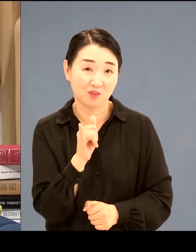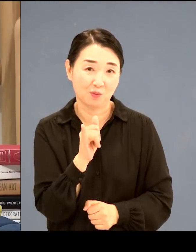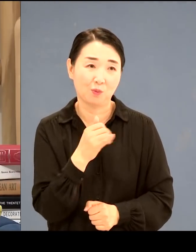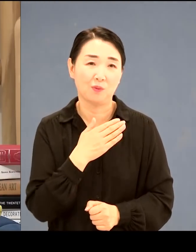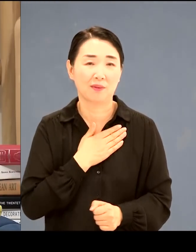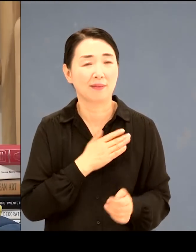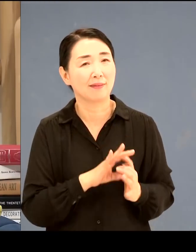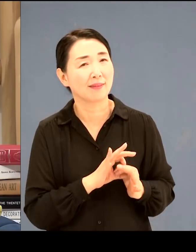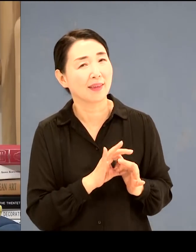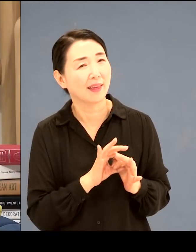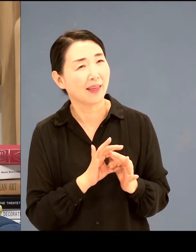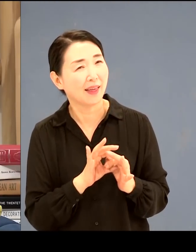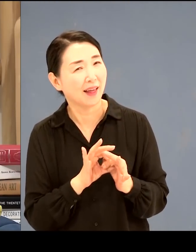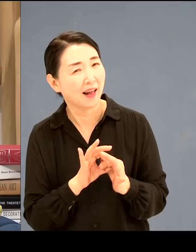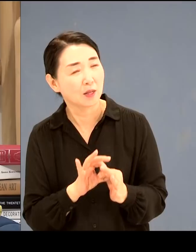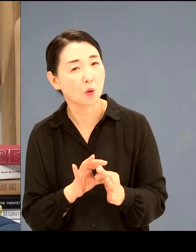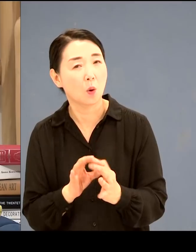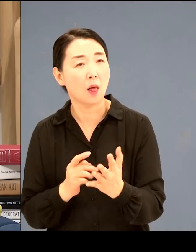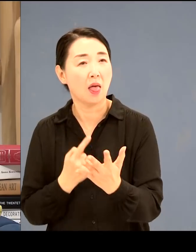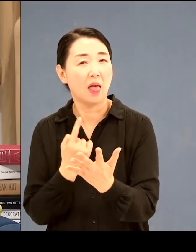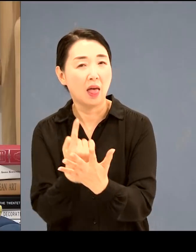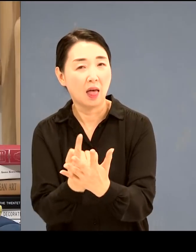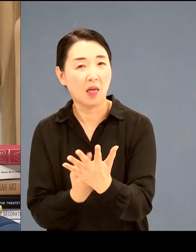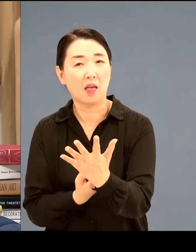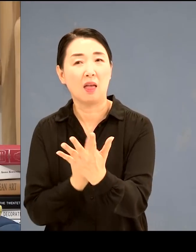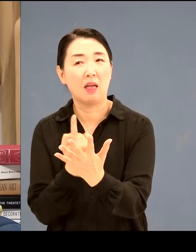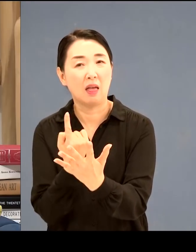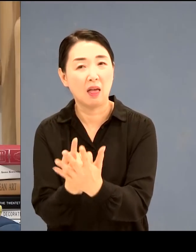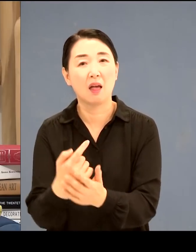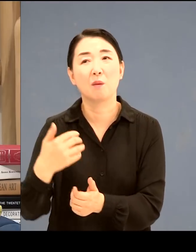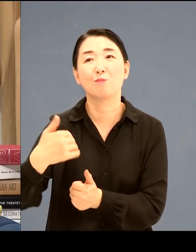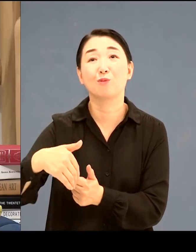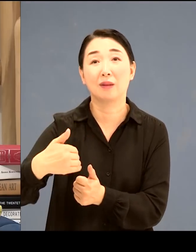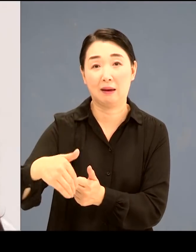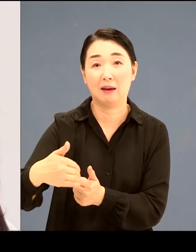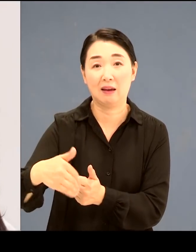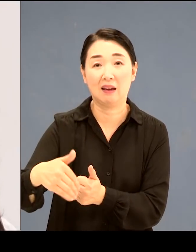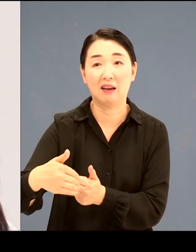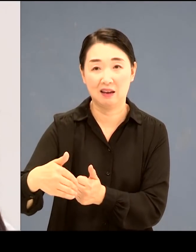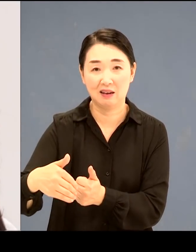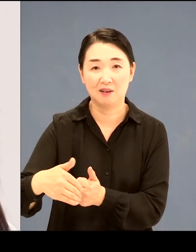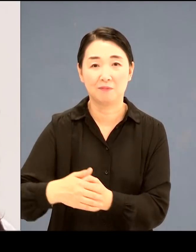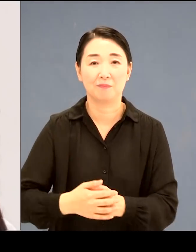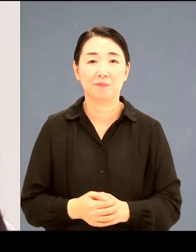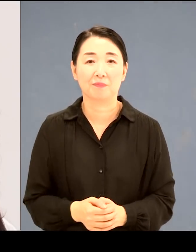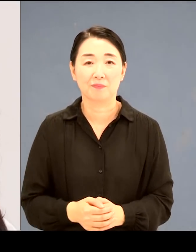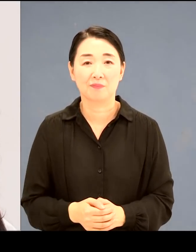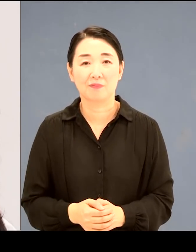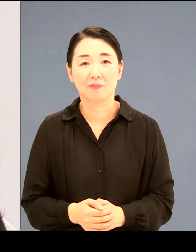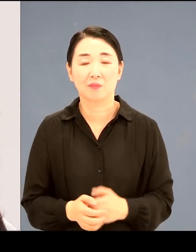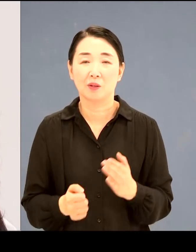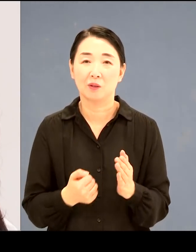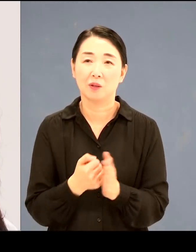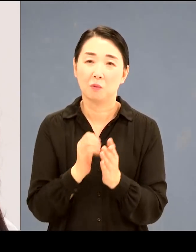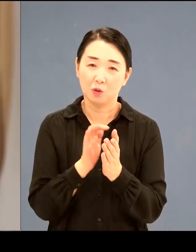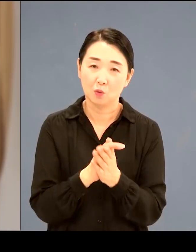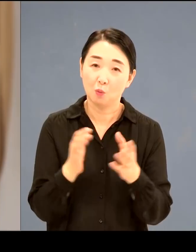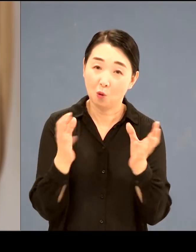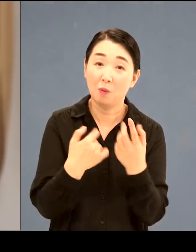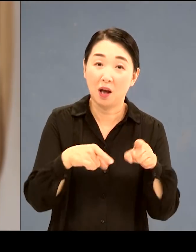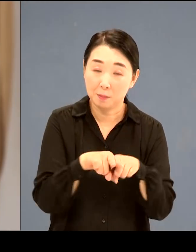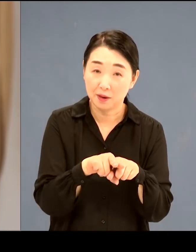저한테 계속 기도 모임을 같이 하자고 하시는 분들이 계속 이렇게 생겨나서 계속 기도 모임 같이